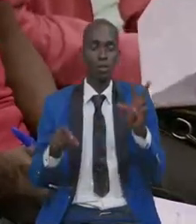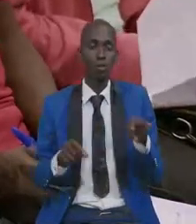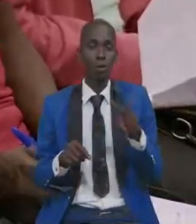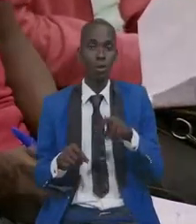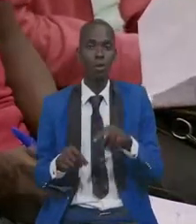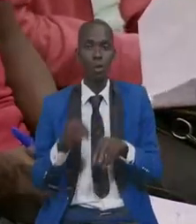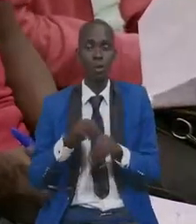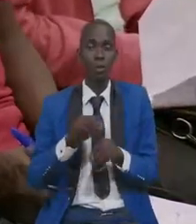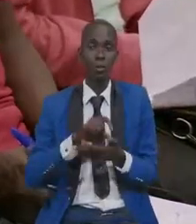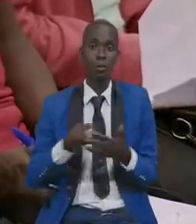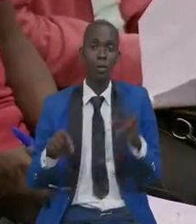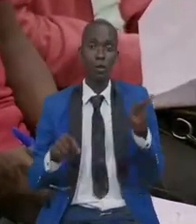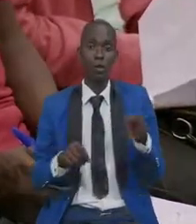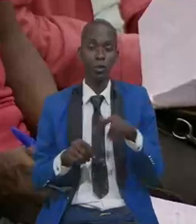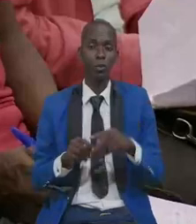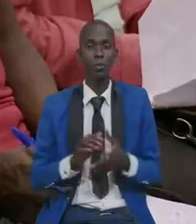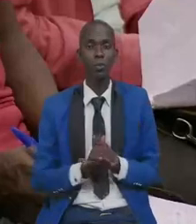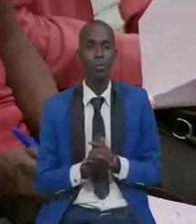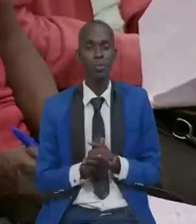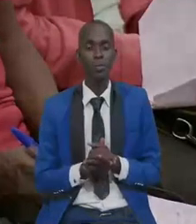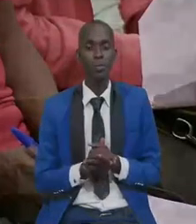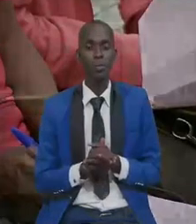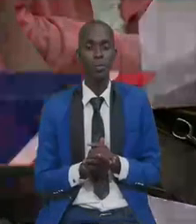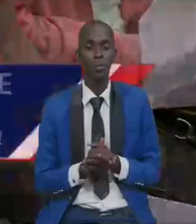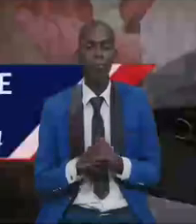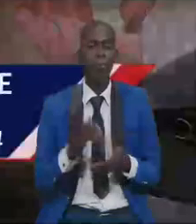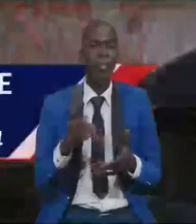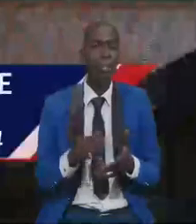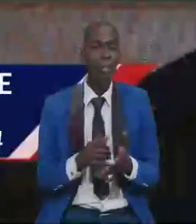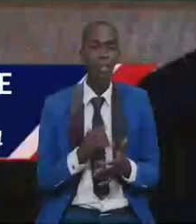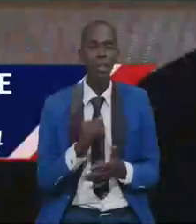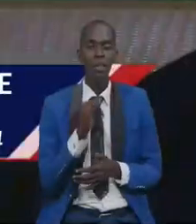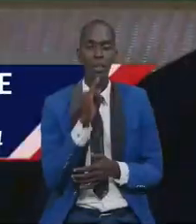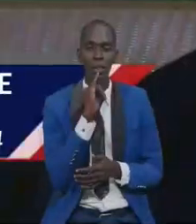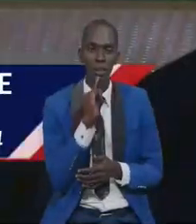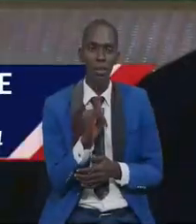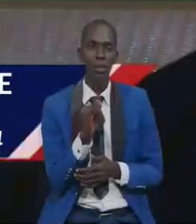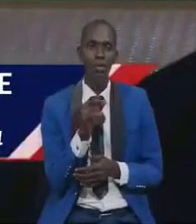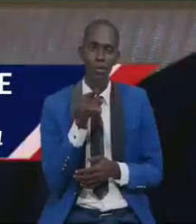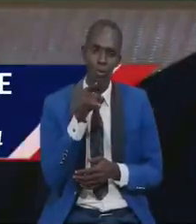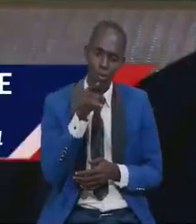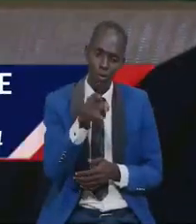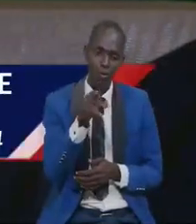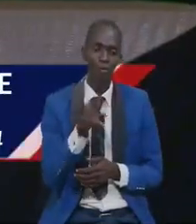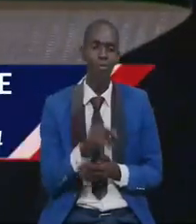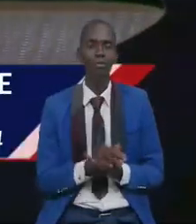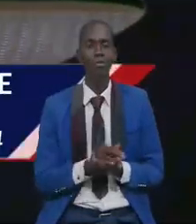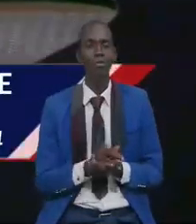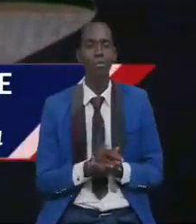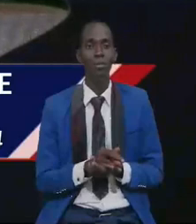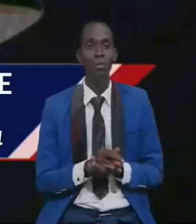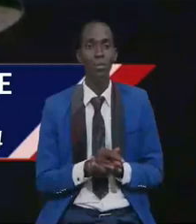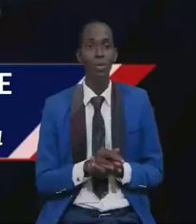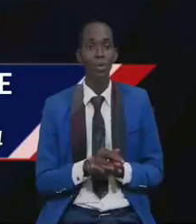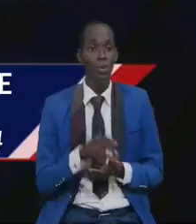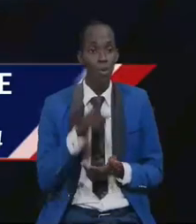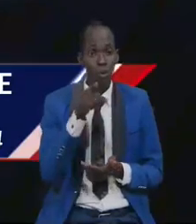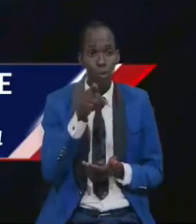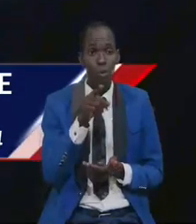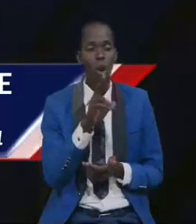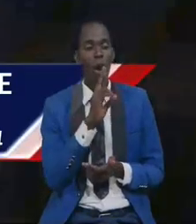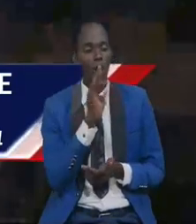Verset 22, « C'est toi, ô roi, c'est toi le roi, c'est toi